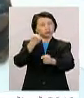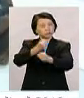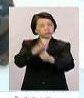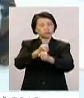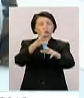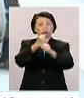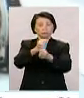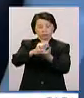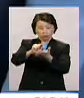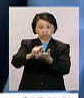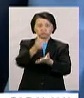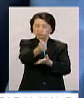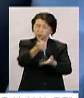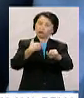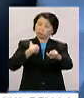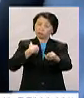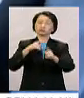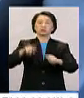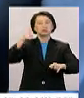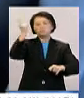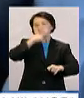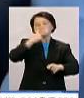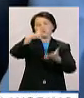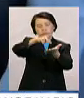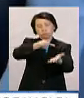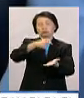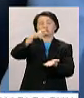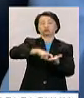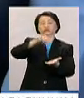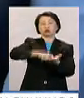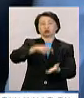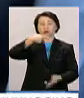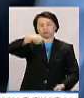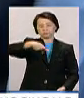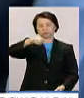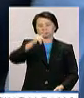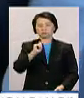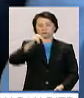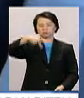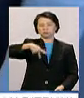memperoleh pendapatan sendiri namun masih belum mahu membayar hutang PTPTN.